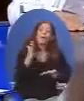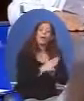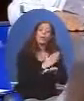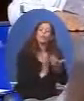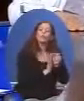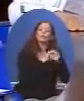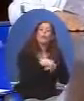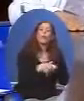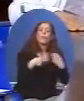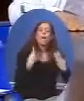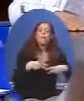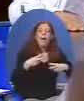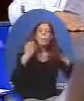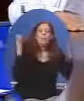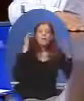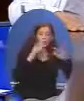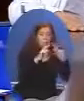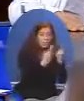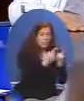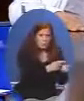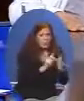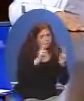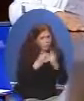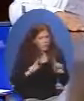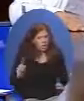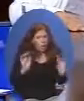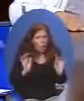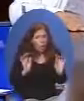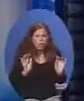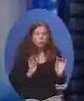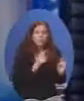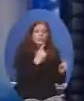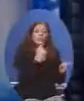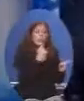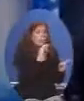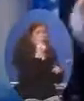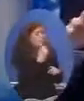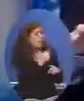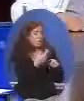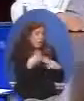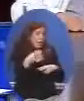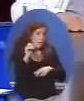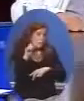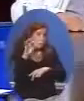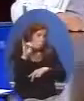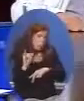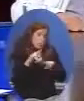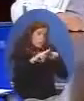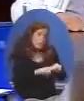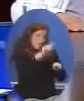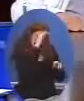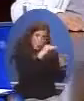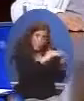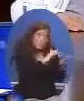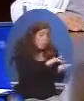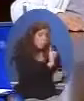שמושפעות מהפחד והאימה שהקבוצה הזאת ואחרות אגב. אם אתה תעבור ברשת... זאת אומרת, עובד סוציאלי שיפחד ממוטי, ישאיר את הילד בבית במקום שהוא לא צריך להשאיר אותו.